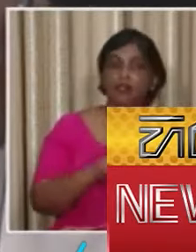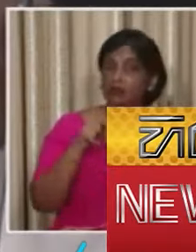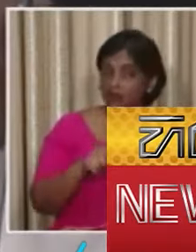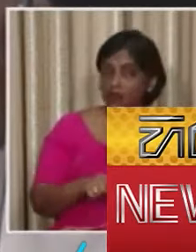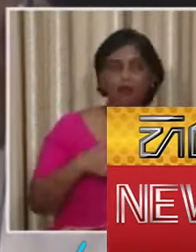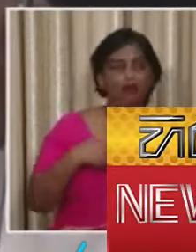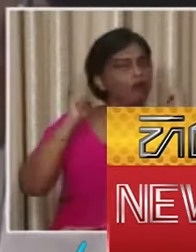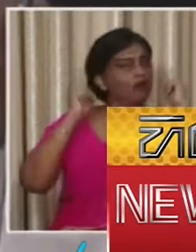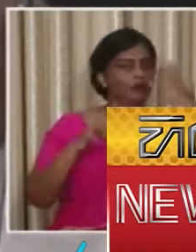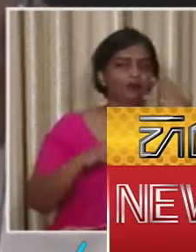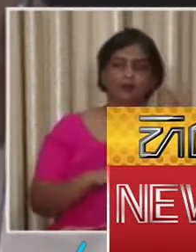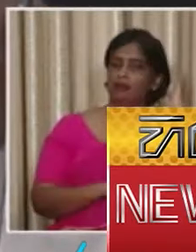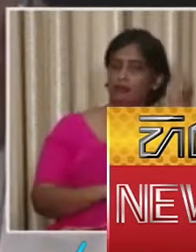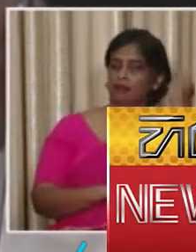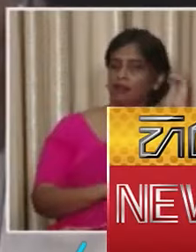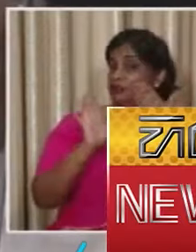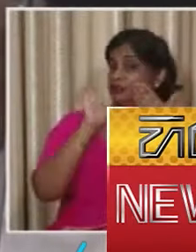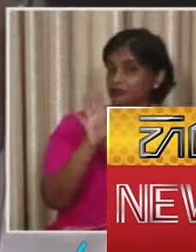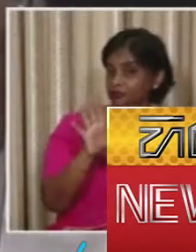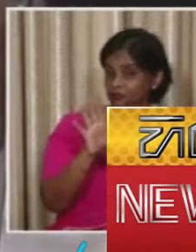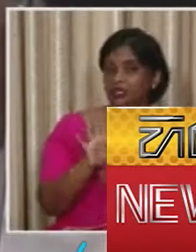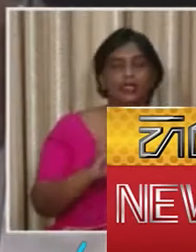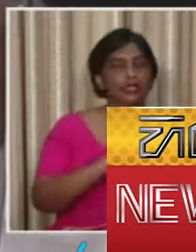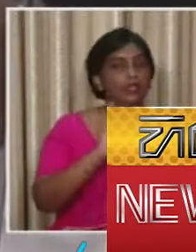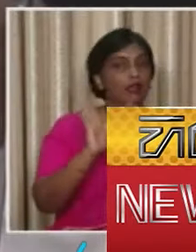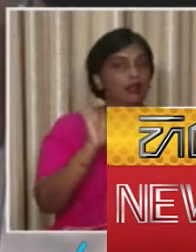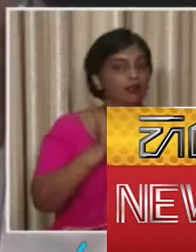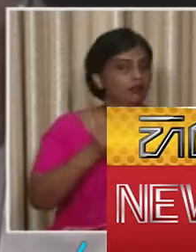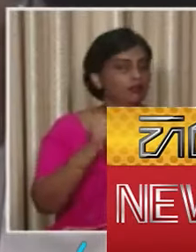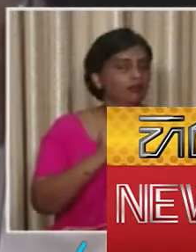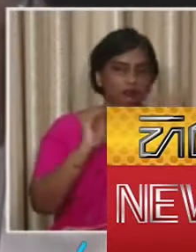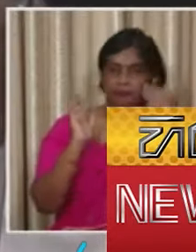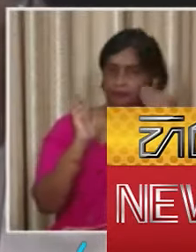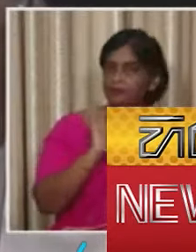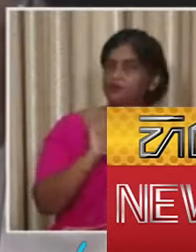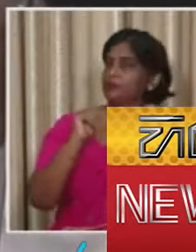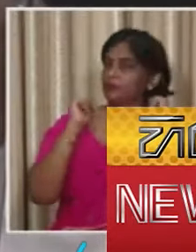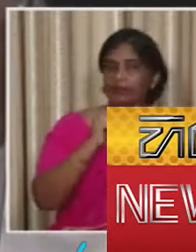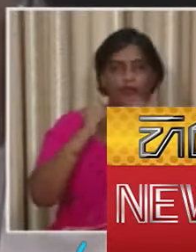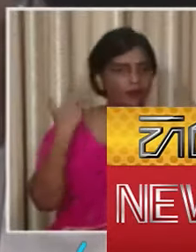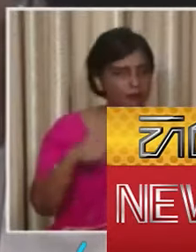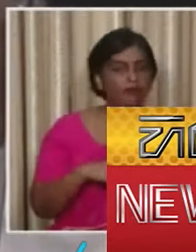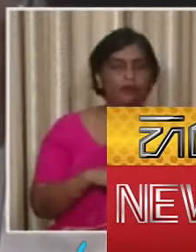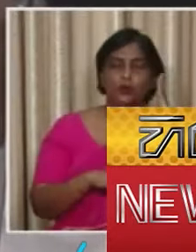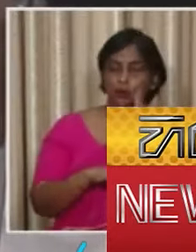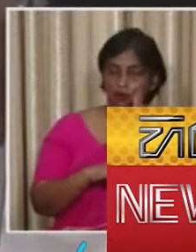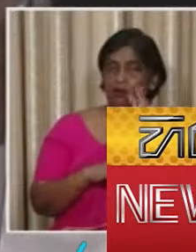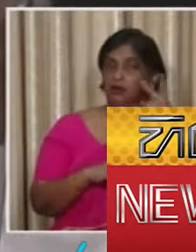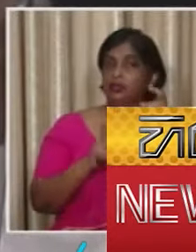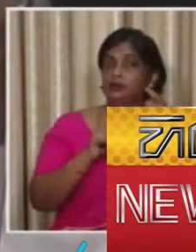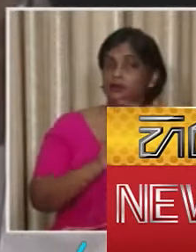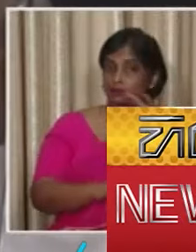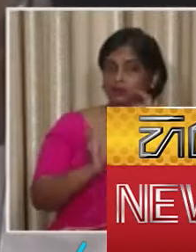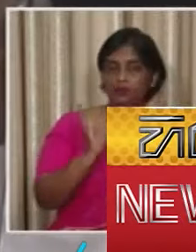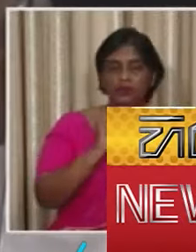අප සාර්ථක ප්‍රතිඵල ගණනාවක් පෙන්වා තියෙනවා. දේශීය ණය ප්‍රතිව්‍යගතකරණය සාර්ථක නිම කළා. විදේශීය දෙපාර්ශ්වික